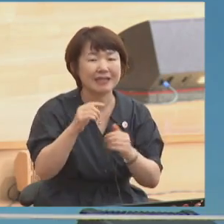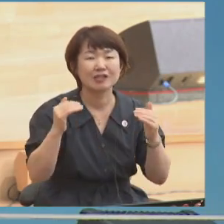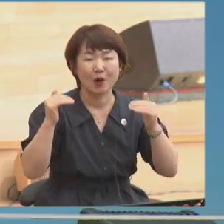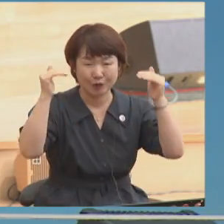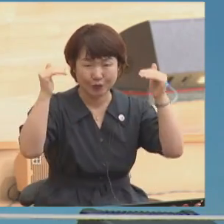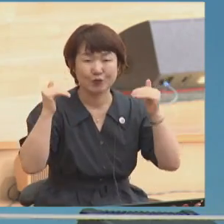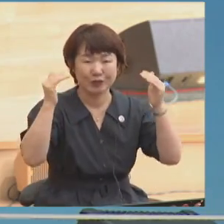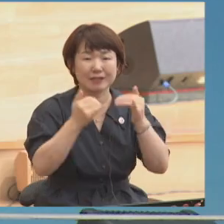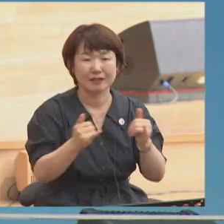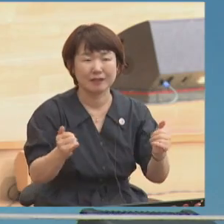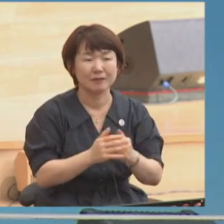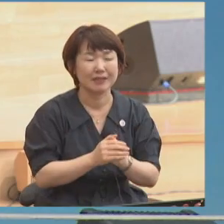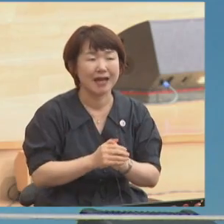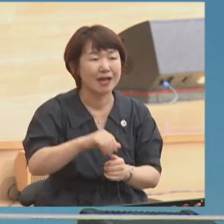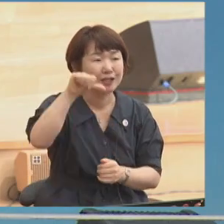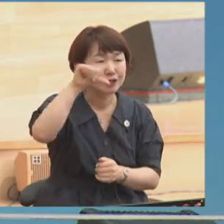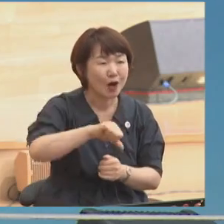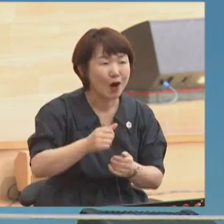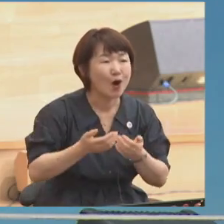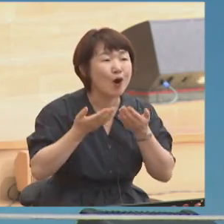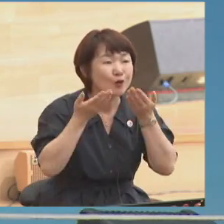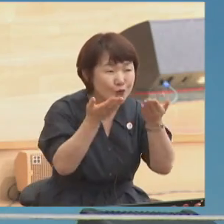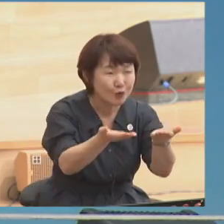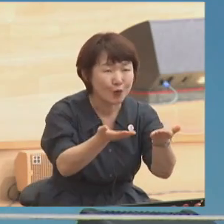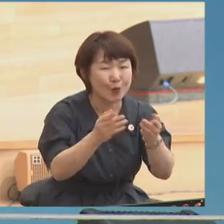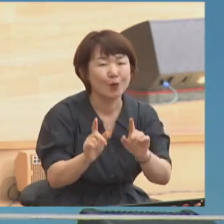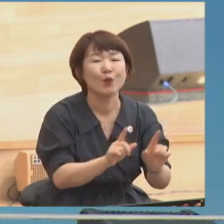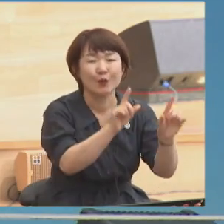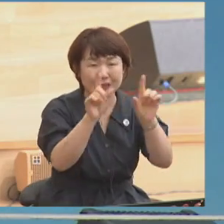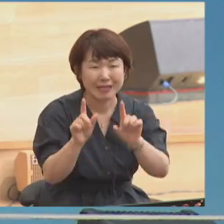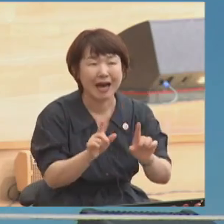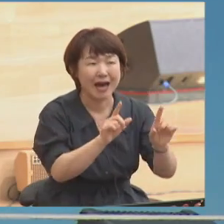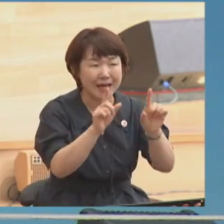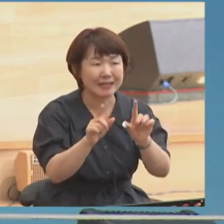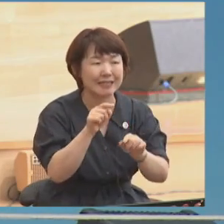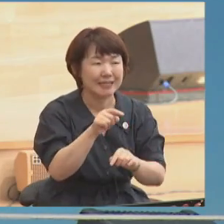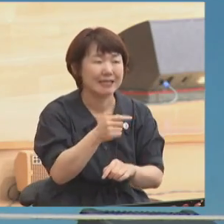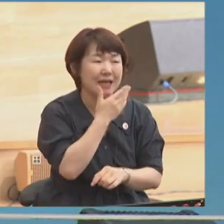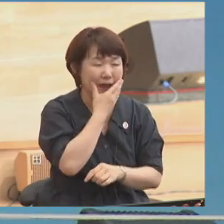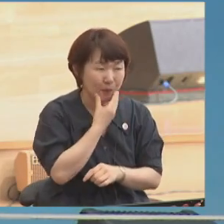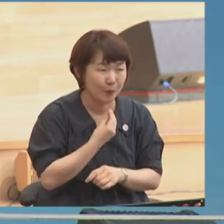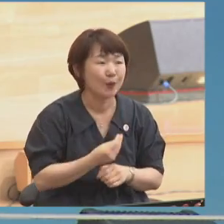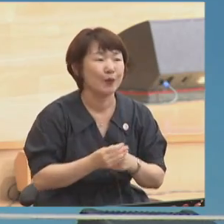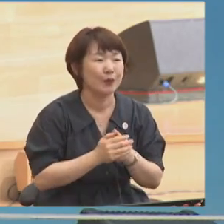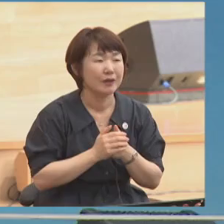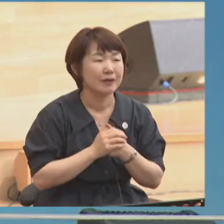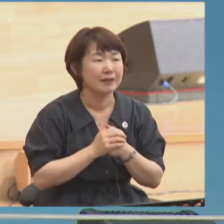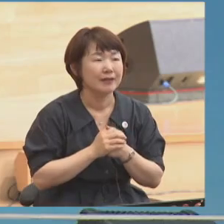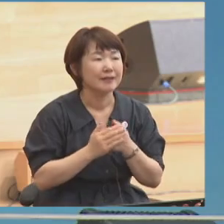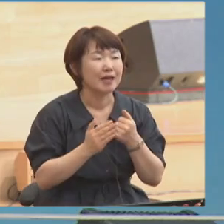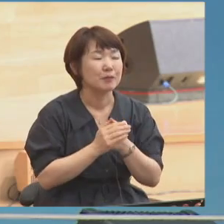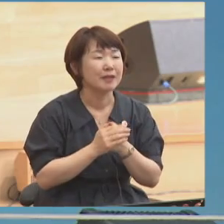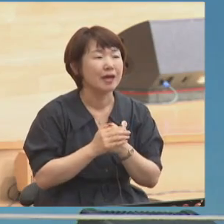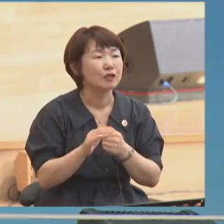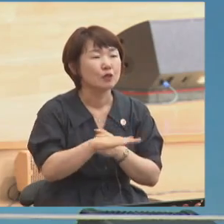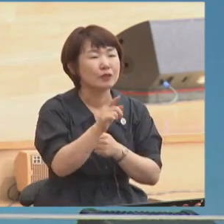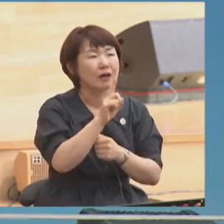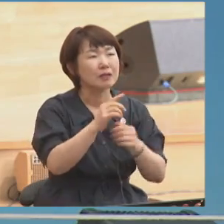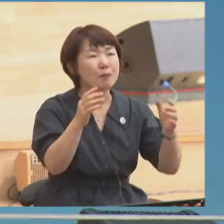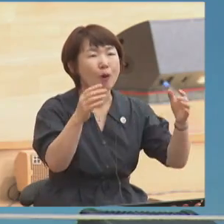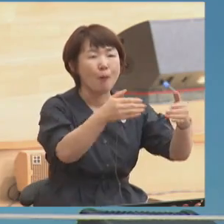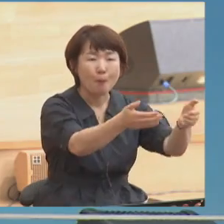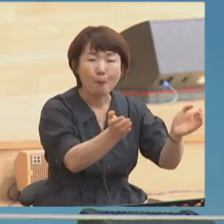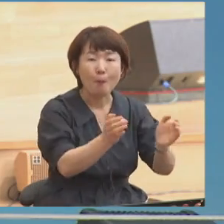성숙이에요. 저주면서 사는 행복. 그러므로 여러분, 우리 어떤 모임에서 한 번씩